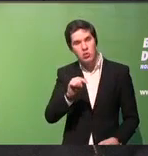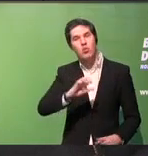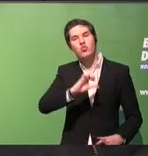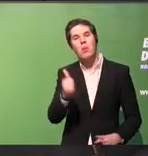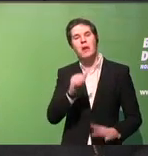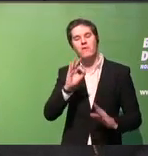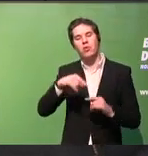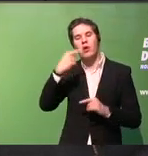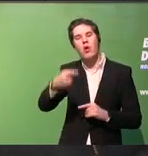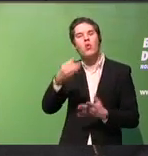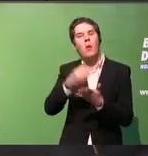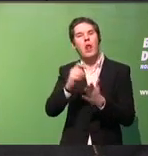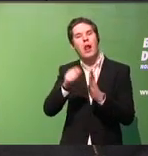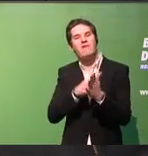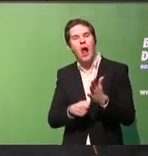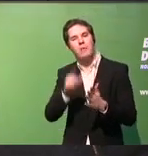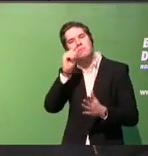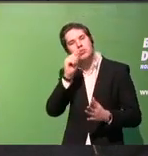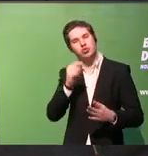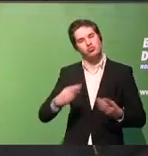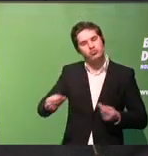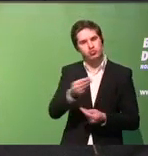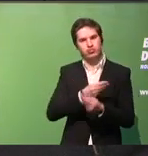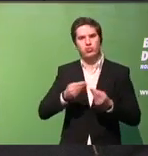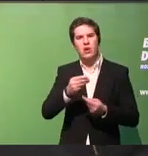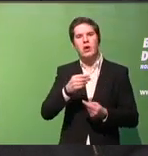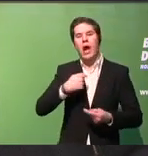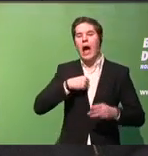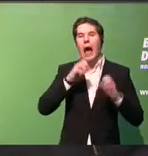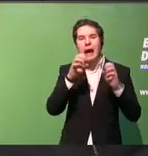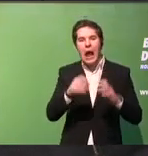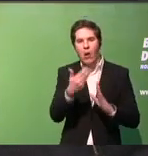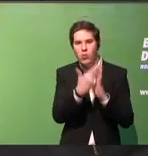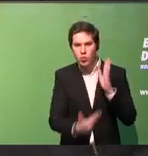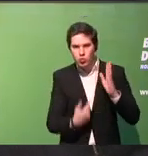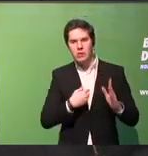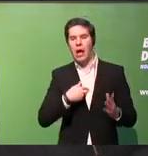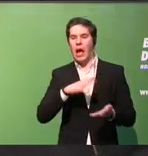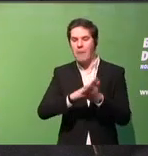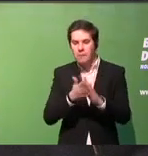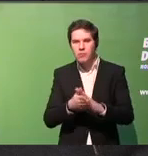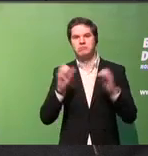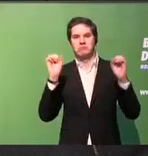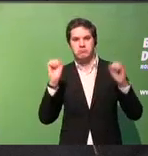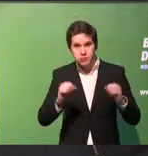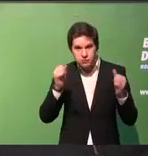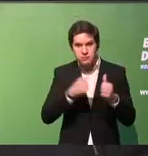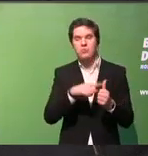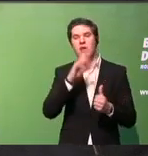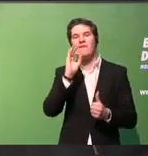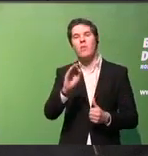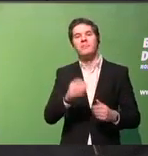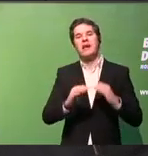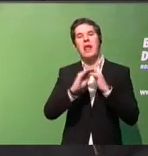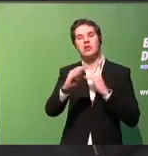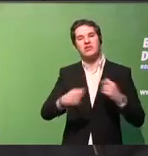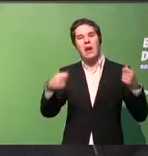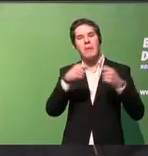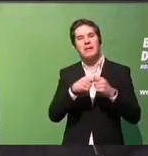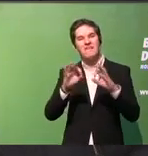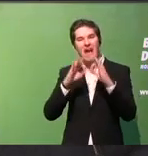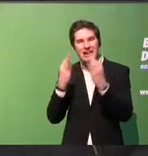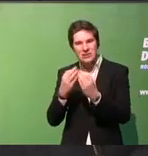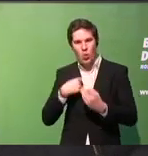einstimmen, also eine kommunalpolitische Erklärung diskutieren, verabschieden, aber auch die Listen wählen zu den Landschaftsverbandsfraktionen, zu